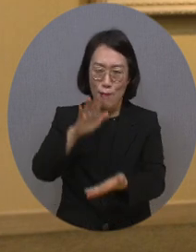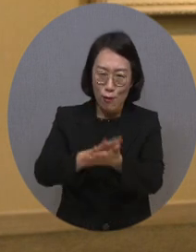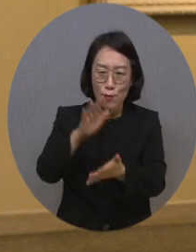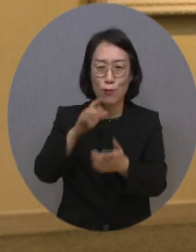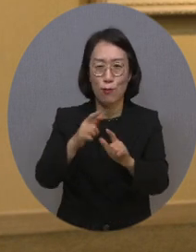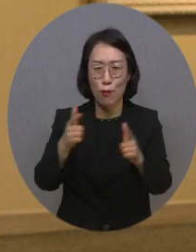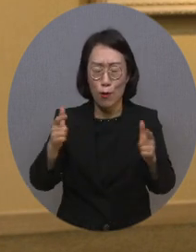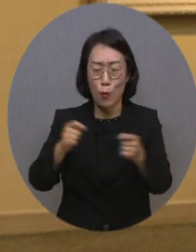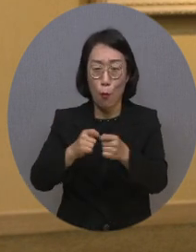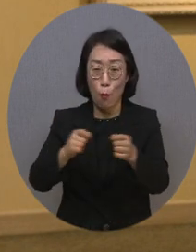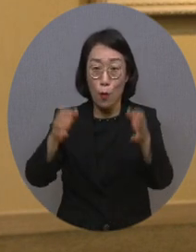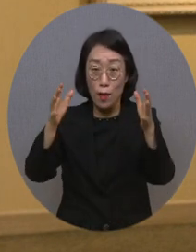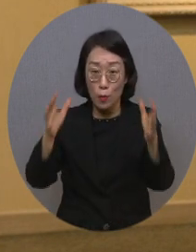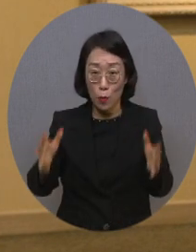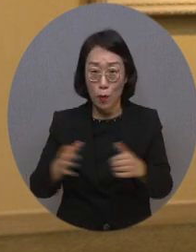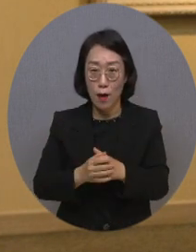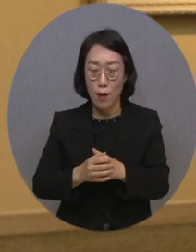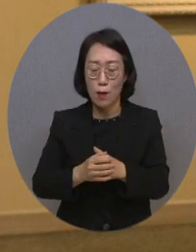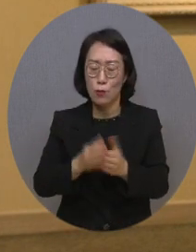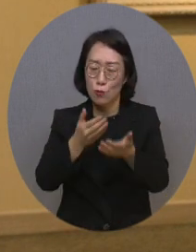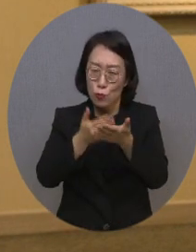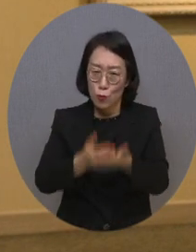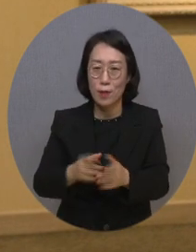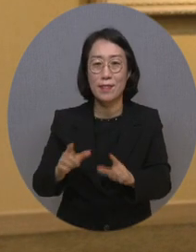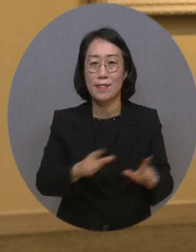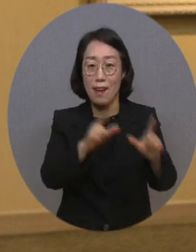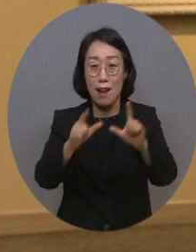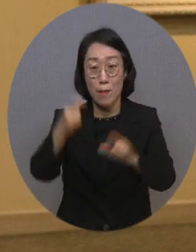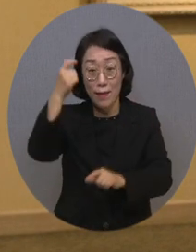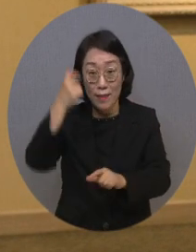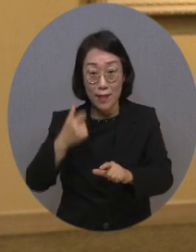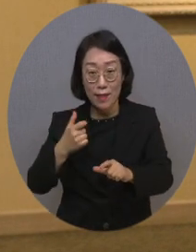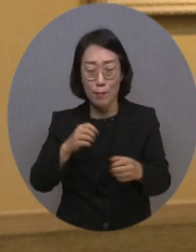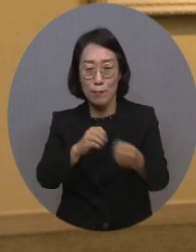쌓인 시간만큼 소중한 삶의 흔적이 묻어나